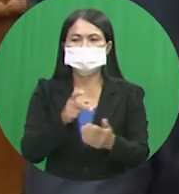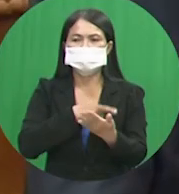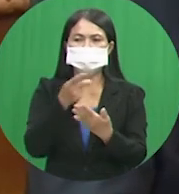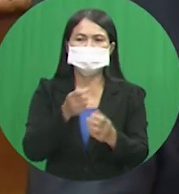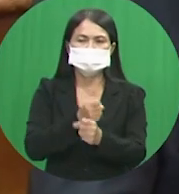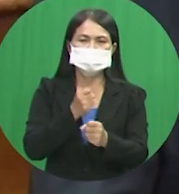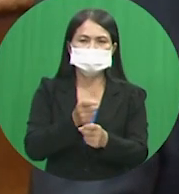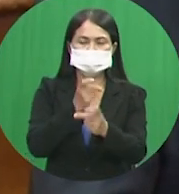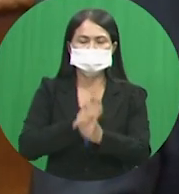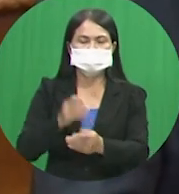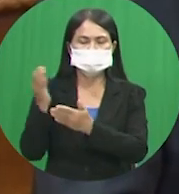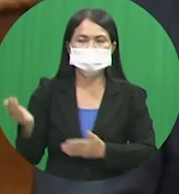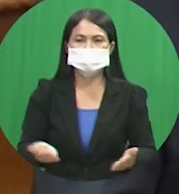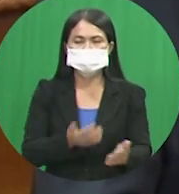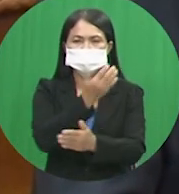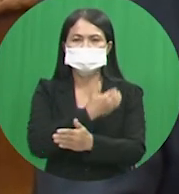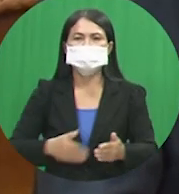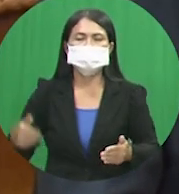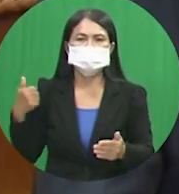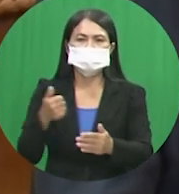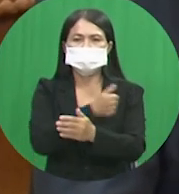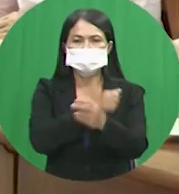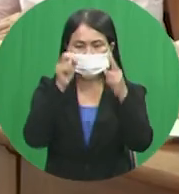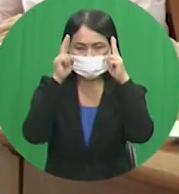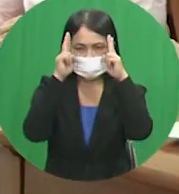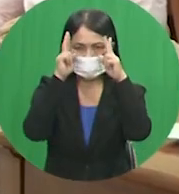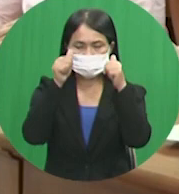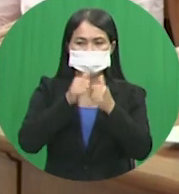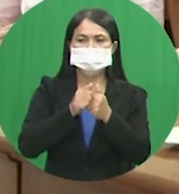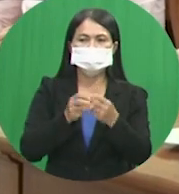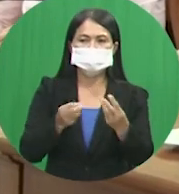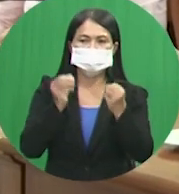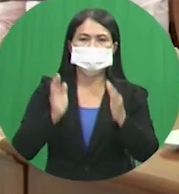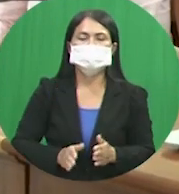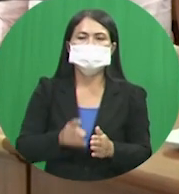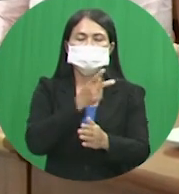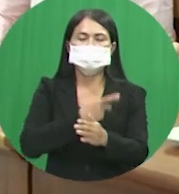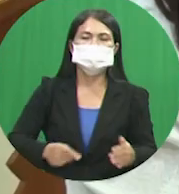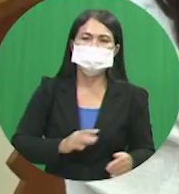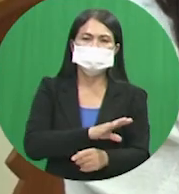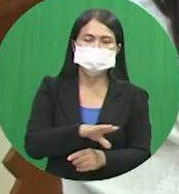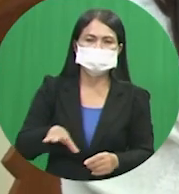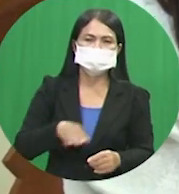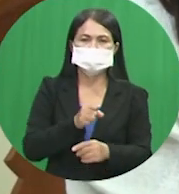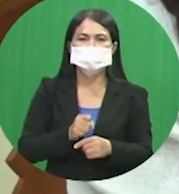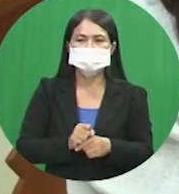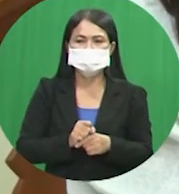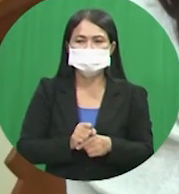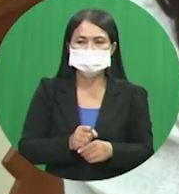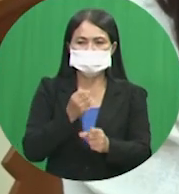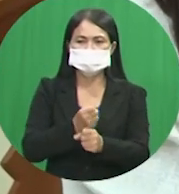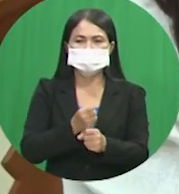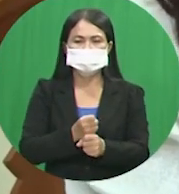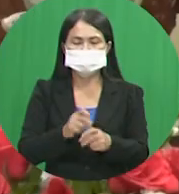ធ្វើការគោរពអញ្ជើញសម្ដេចអគ្គមហាសេនាបតីតេជោហ៊ុនសែននាយករដ្ឋមន្ត្រីនៃព្រះរាជាណាចក្រកម្ពុជាធ្វើ